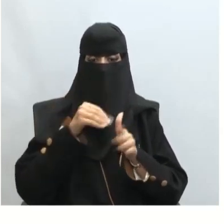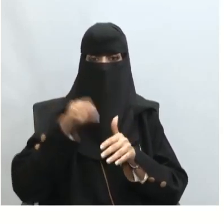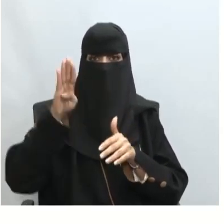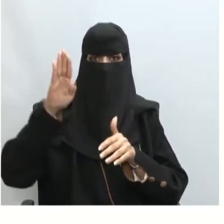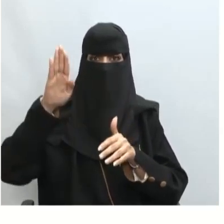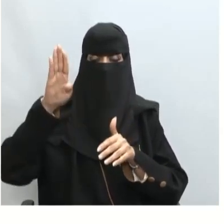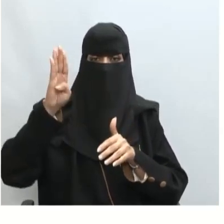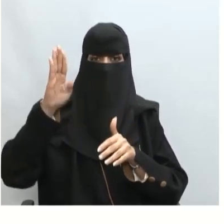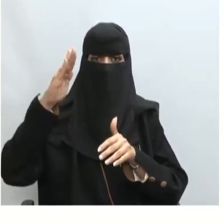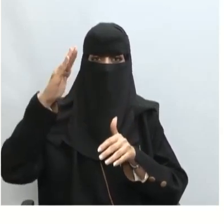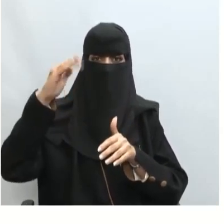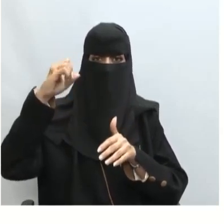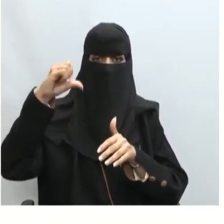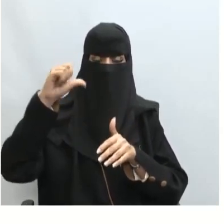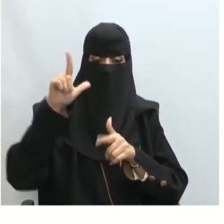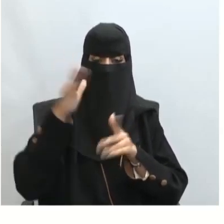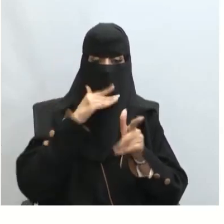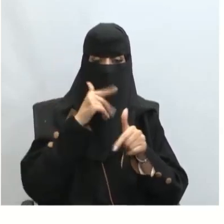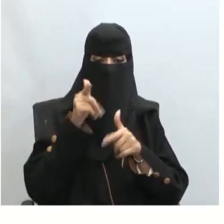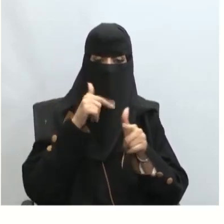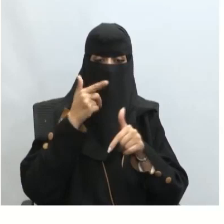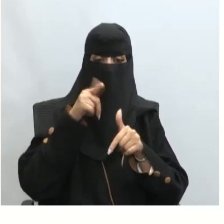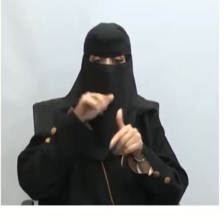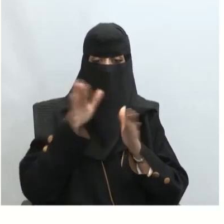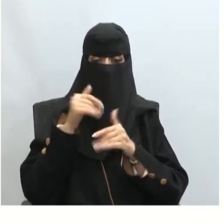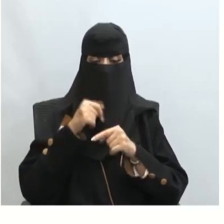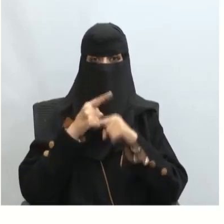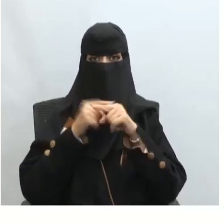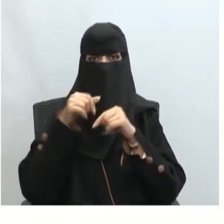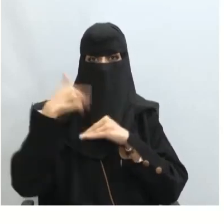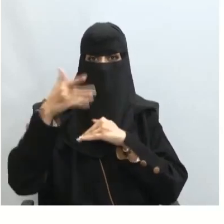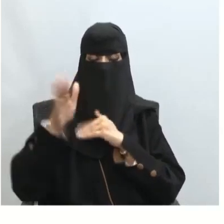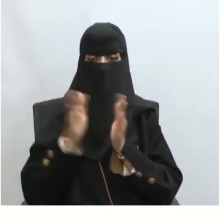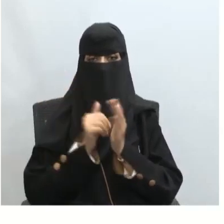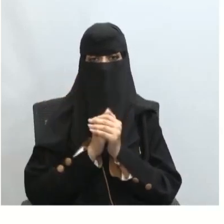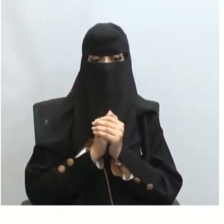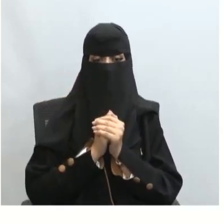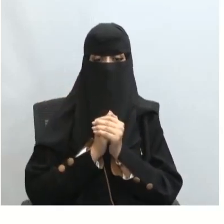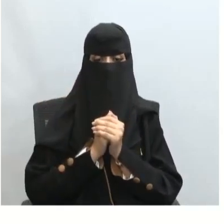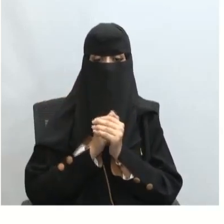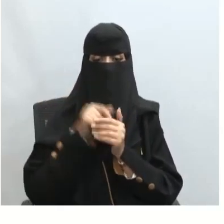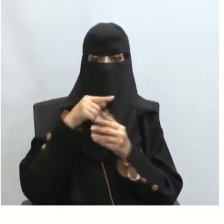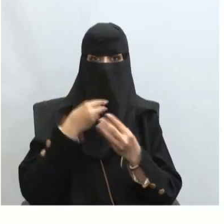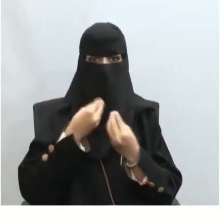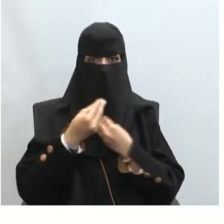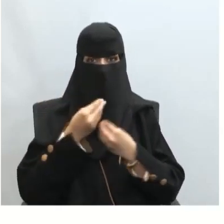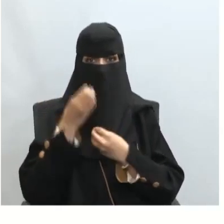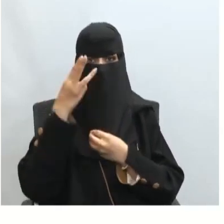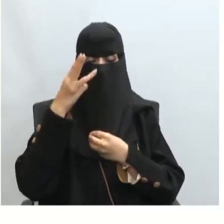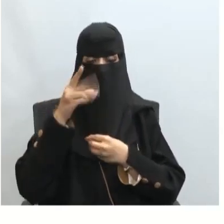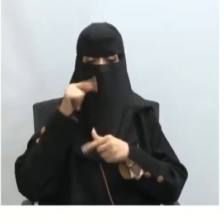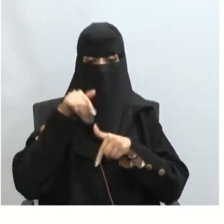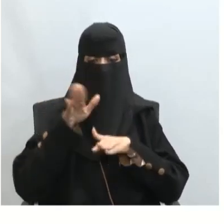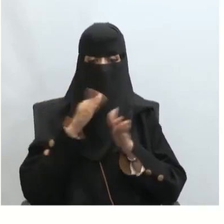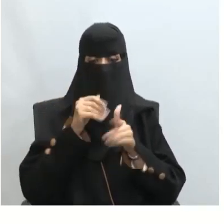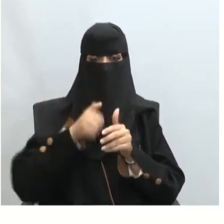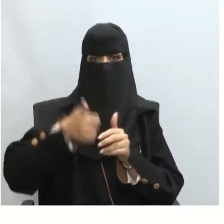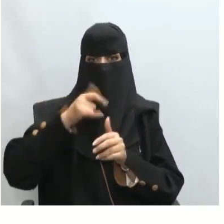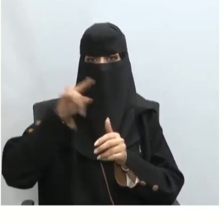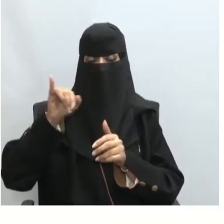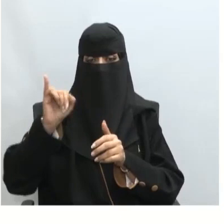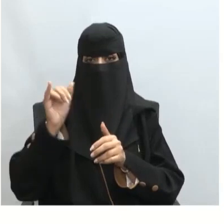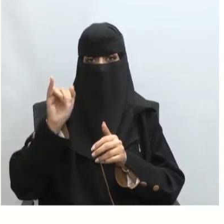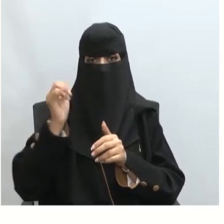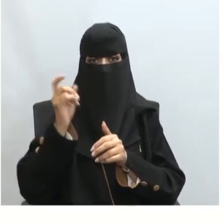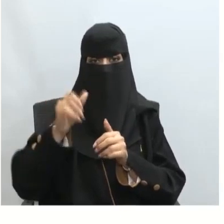نحن قلنا تكوين كحول وبعد ذلك الهليد يخرج التفاعل الثالث تفاعل تكوين الامينات